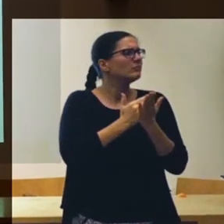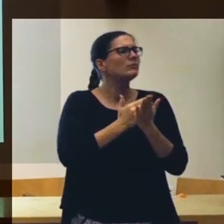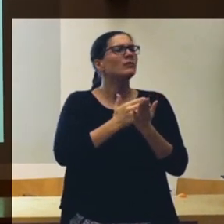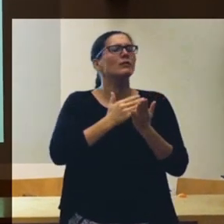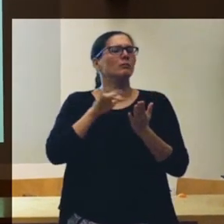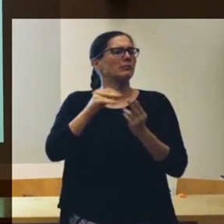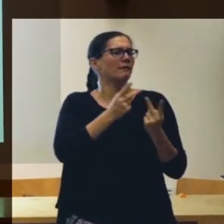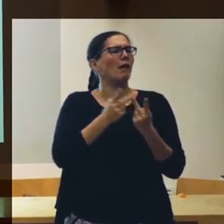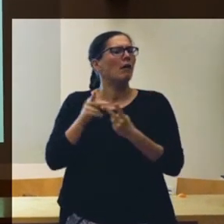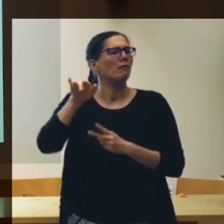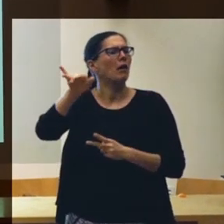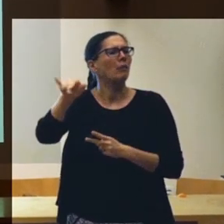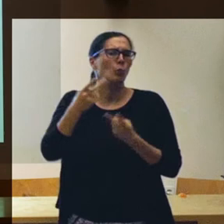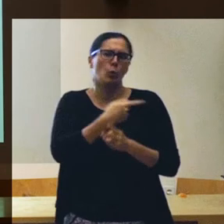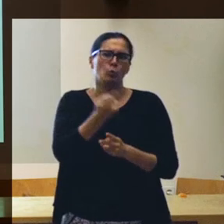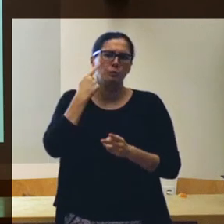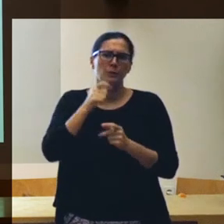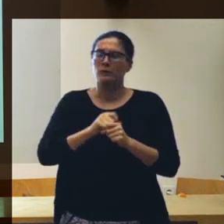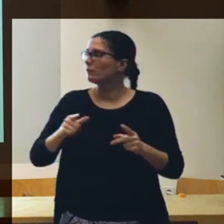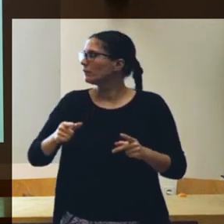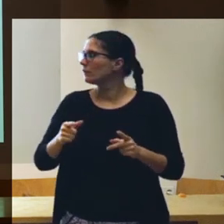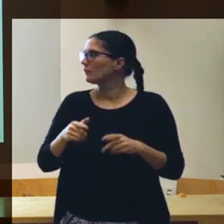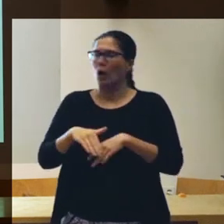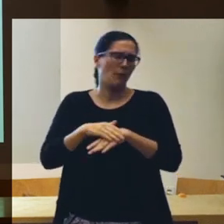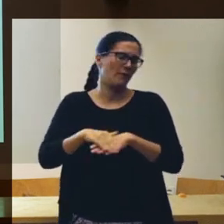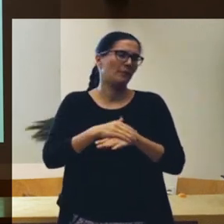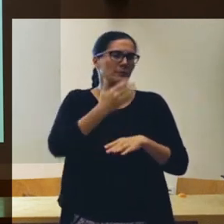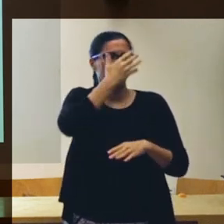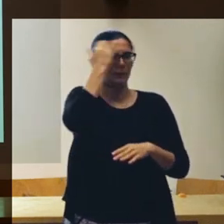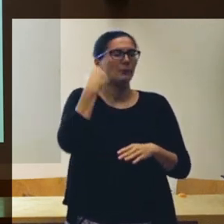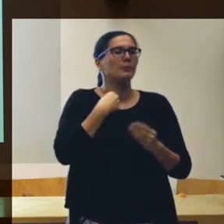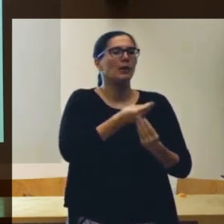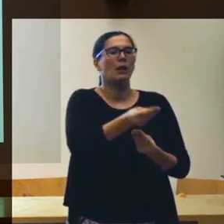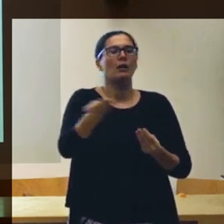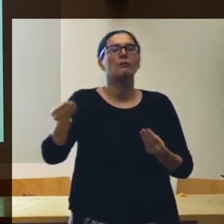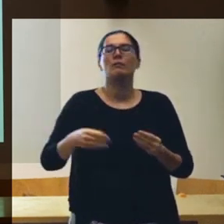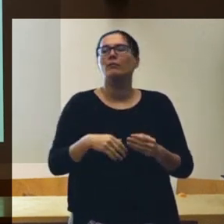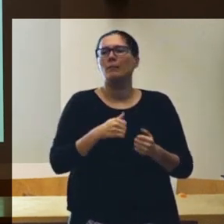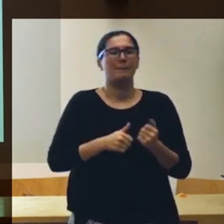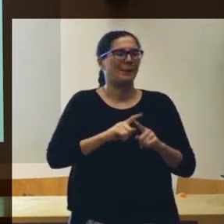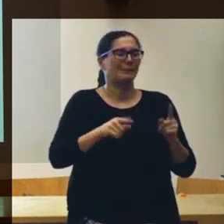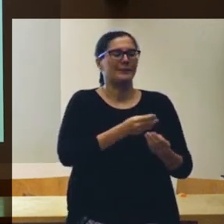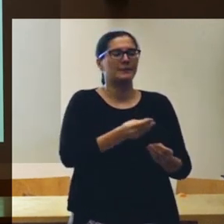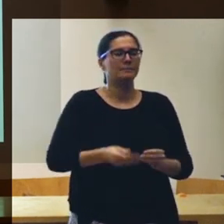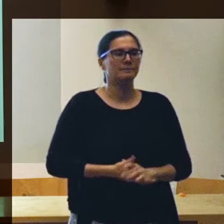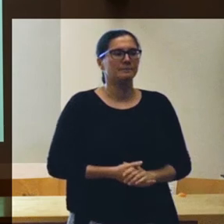webové stránce a já teda se omlouvám, já vám ještě rozdám ten papír, co jsem zapomněla.